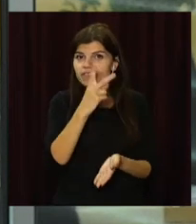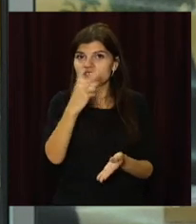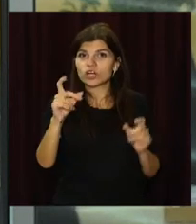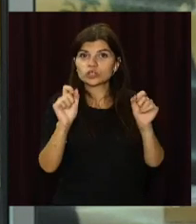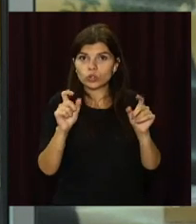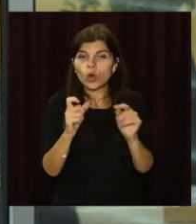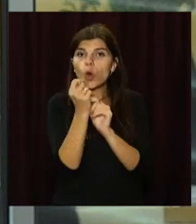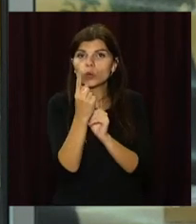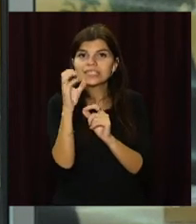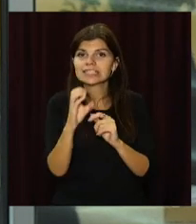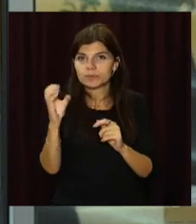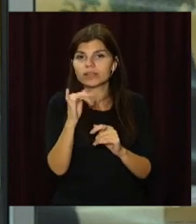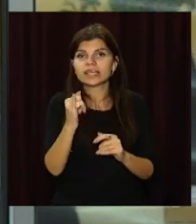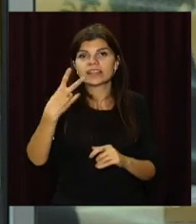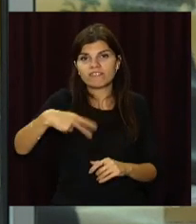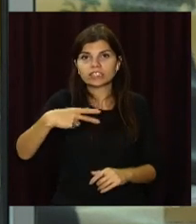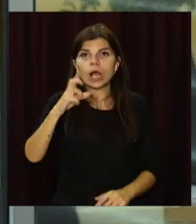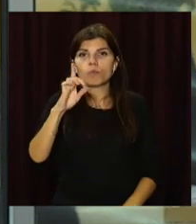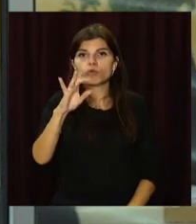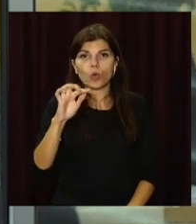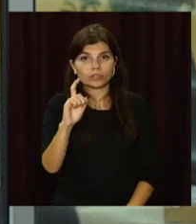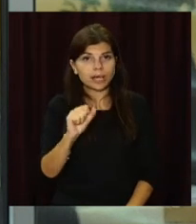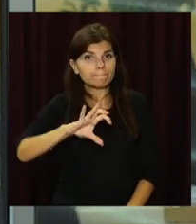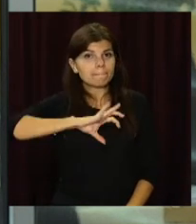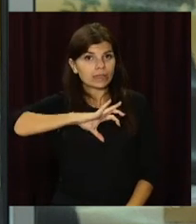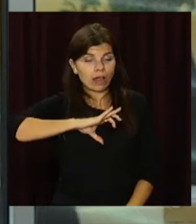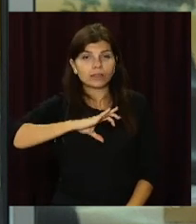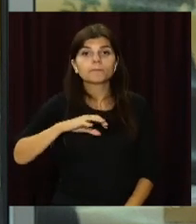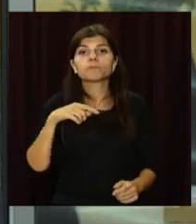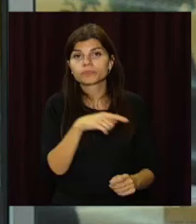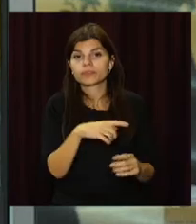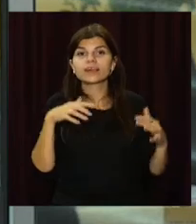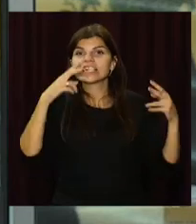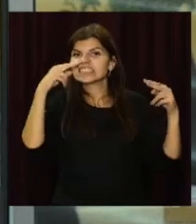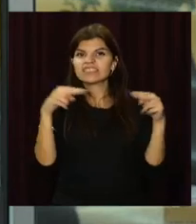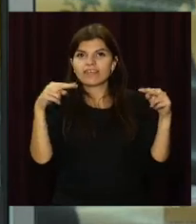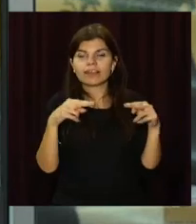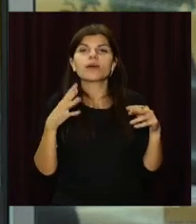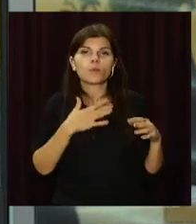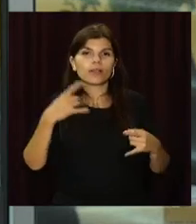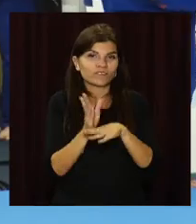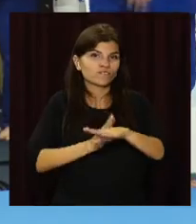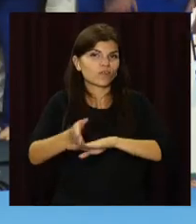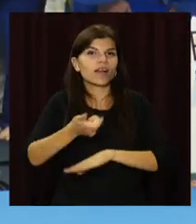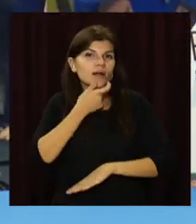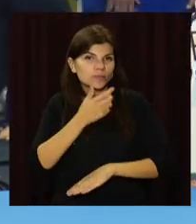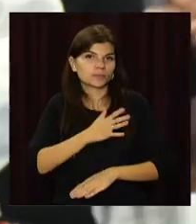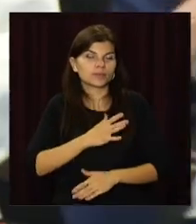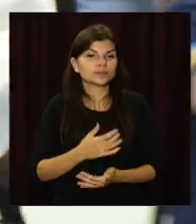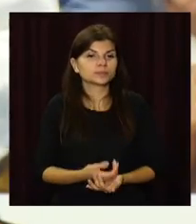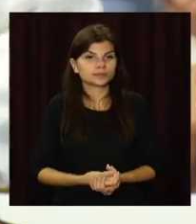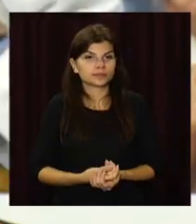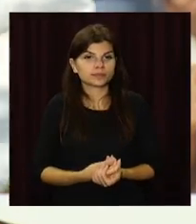золоті, 11 срібних та 20 бронзових медалей. Свідком грандіозної спортивної події був і наш В'ячеслав Кулі.